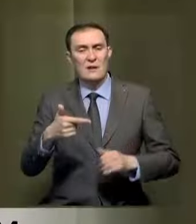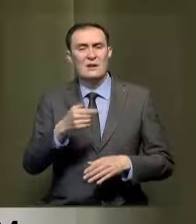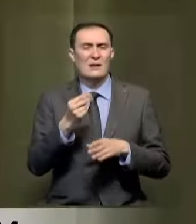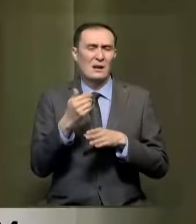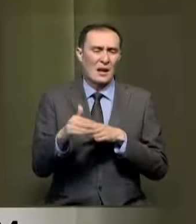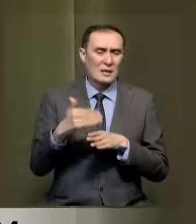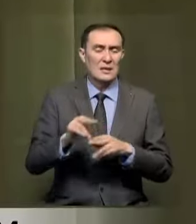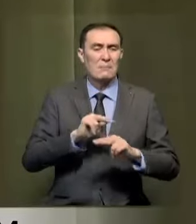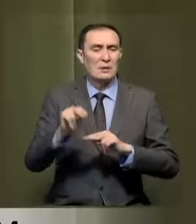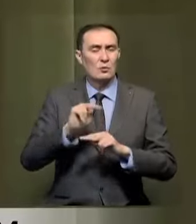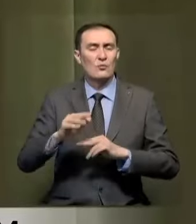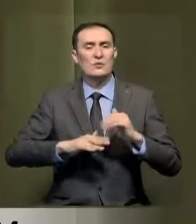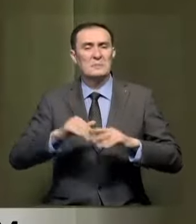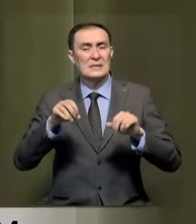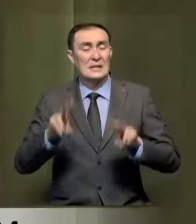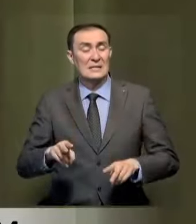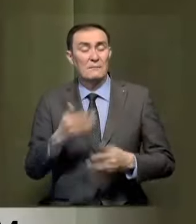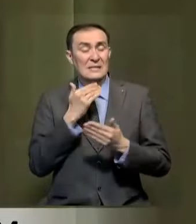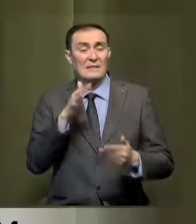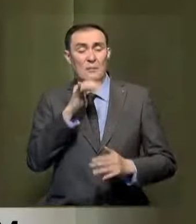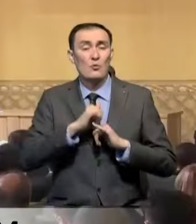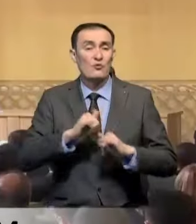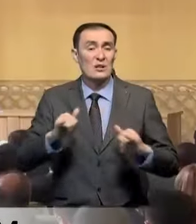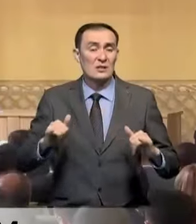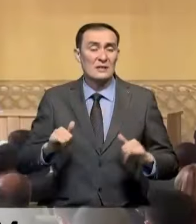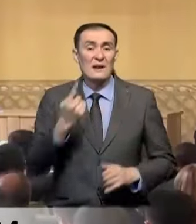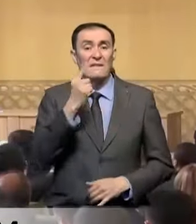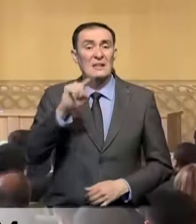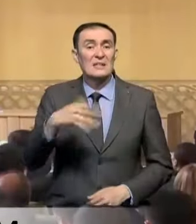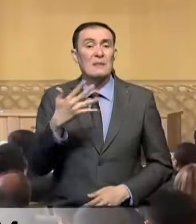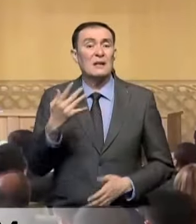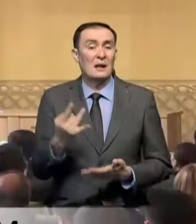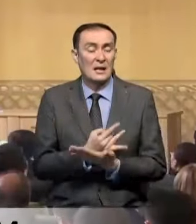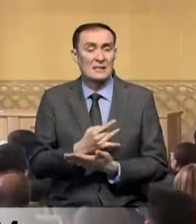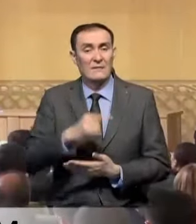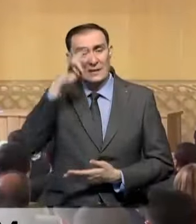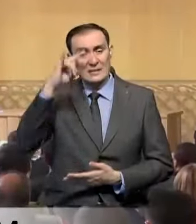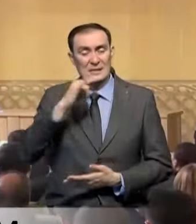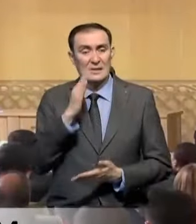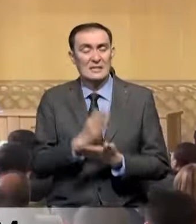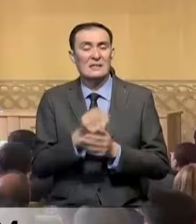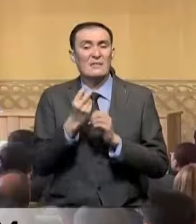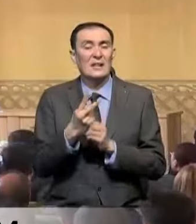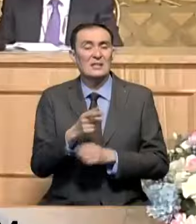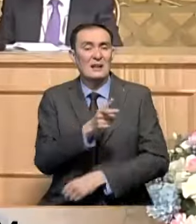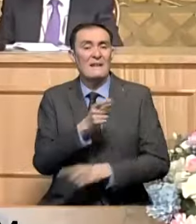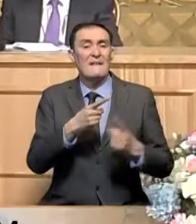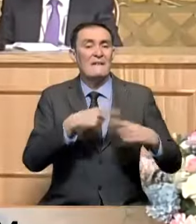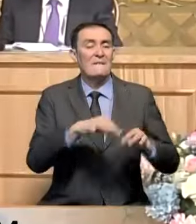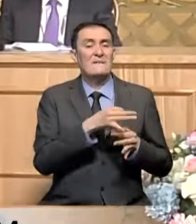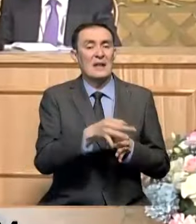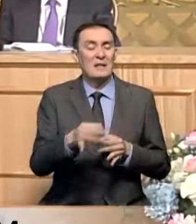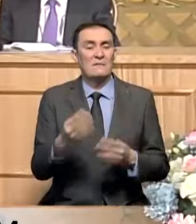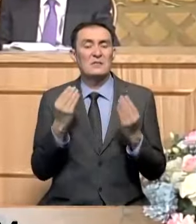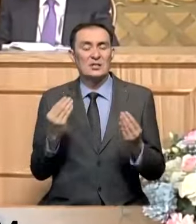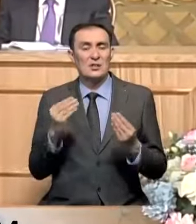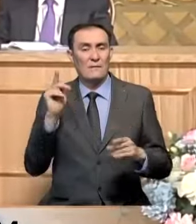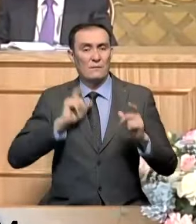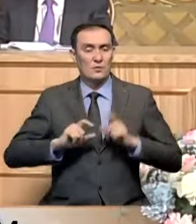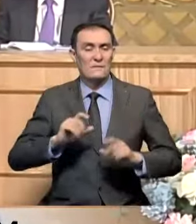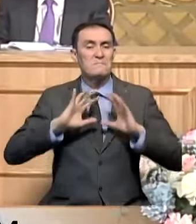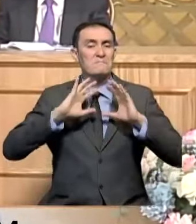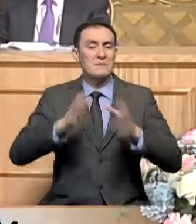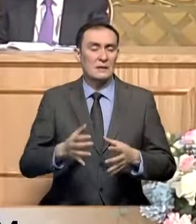грантов на подготовку кадров за последние годы увеличилось в полтора раза в Казахстане действует 12 филиалов престижных ВУЗов мира